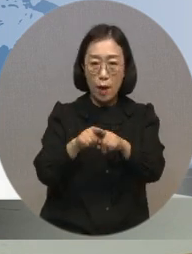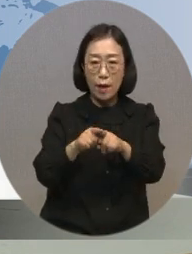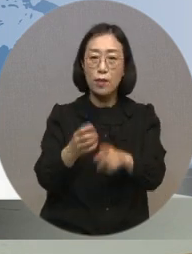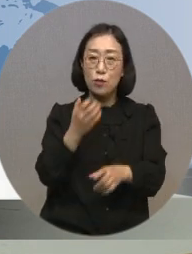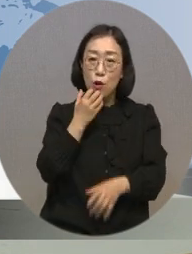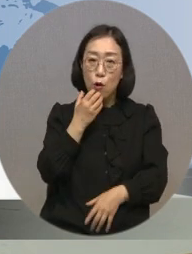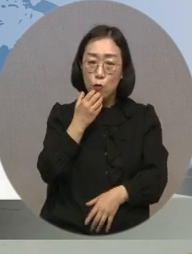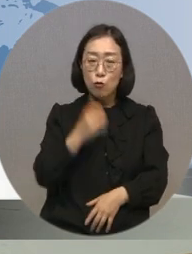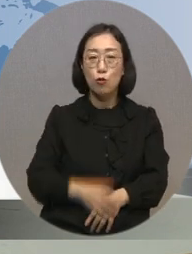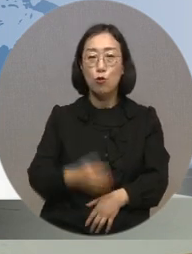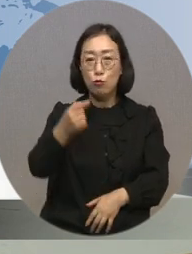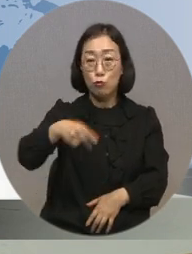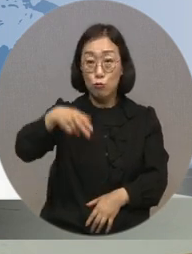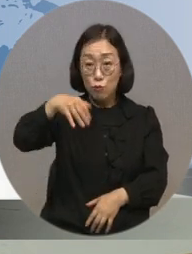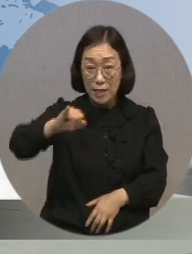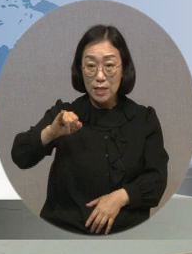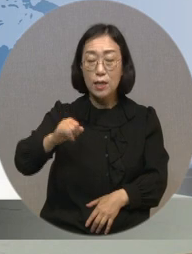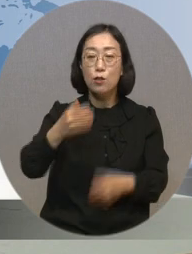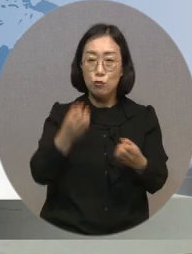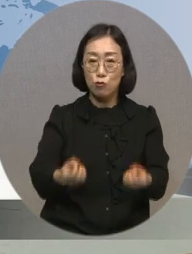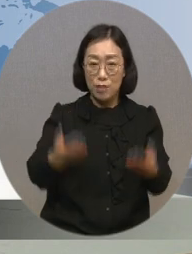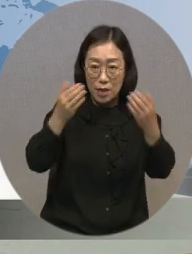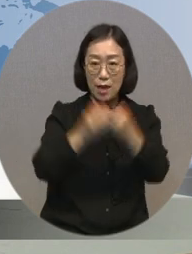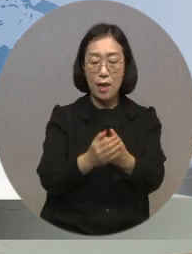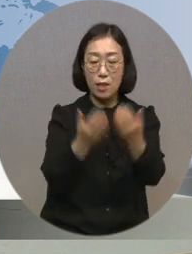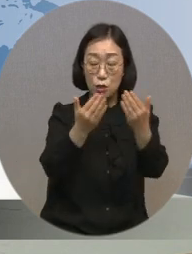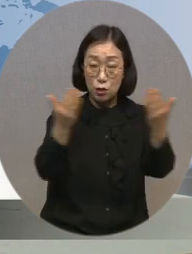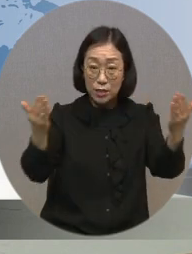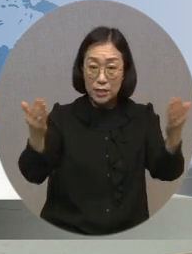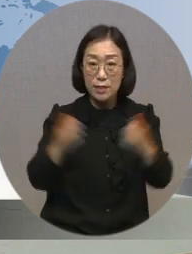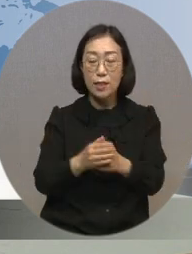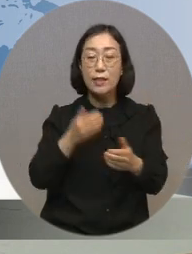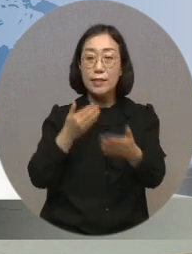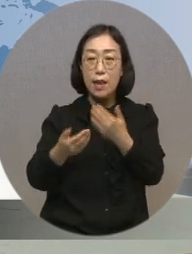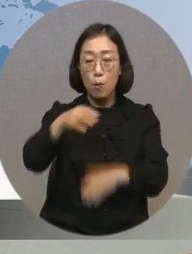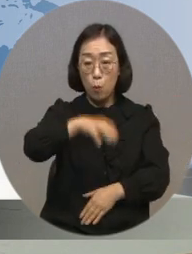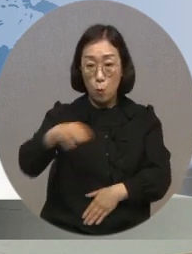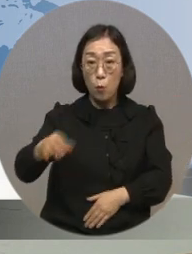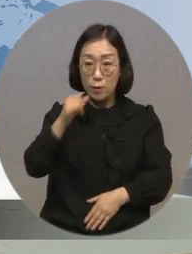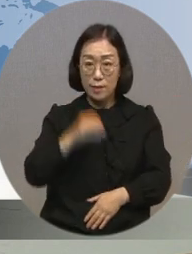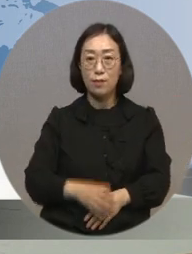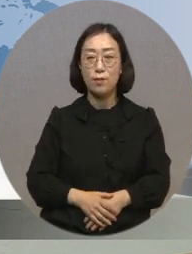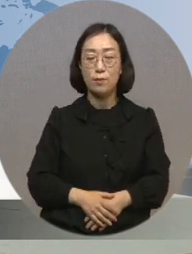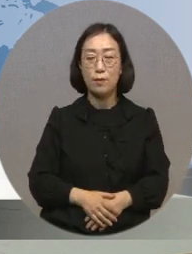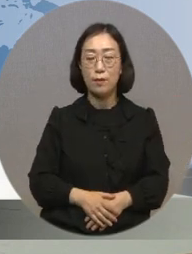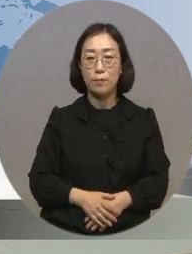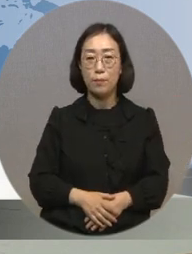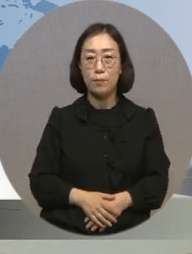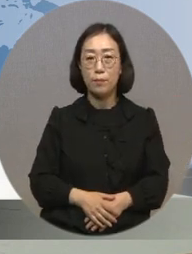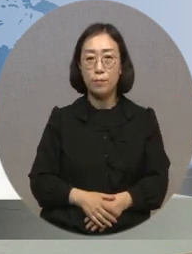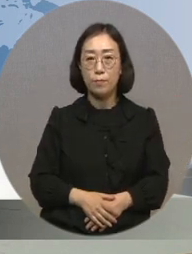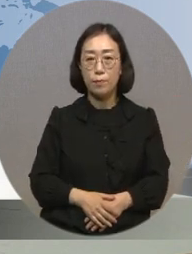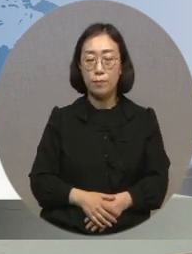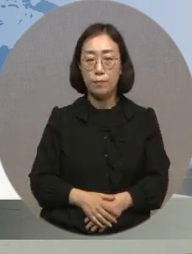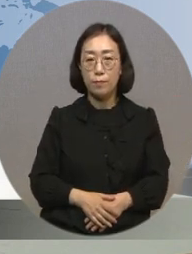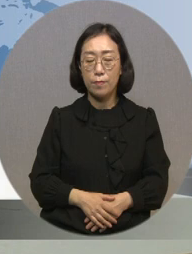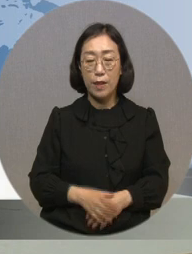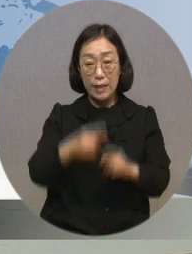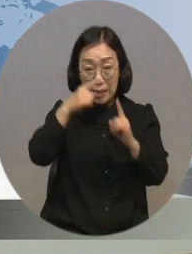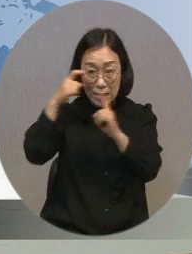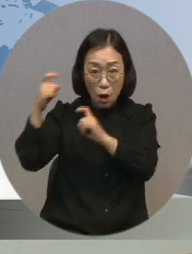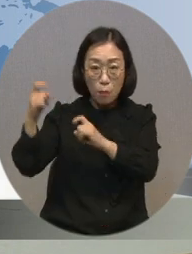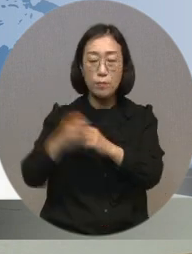열고 전시, 체험 공간을 마련해 시민들이 공감하고 소통할 수 있는 시간을 마련했는데요.